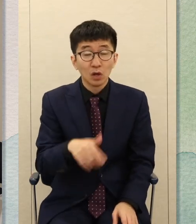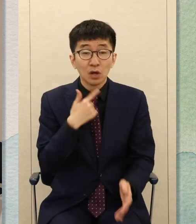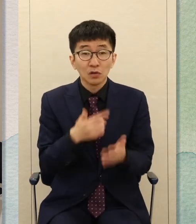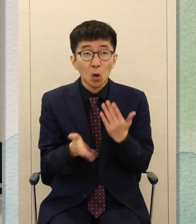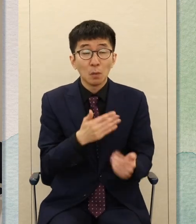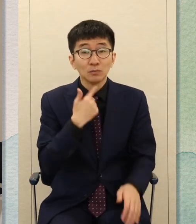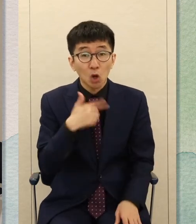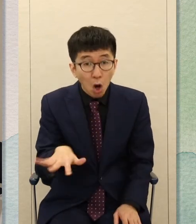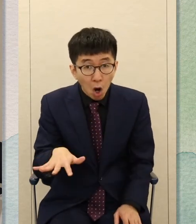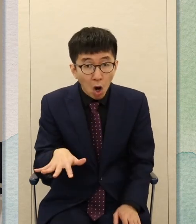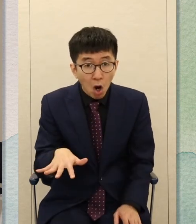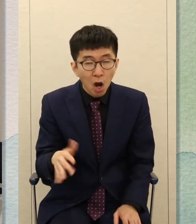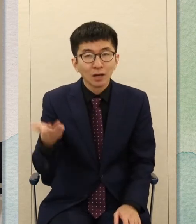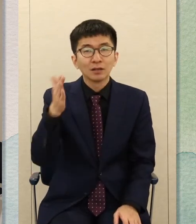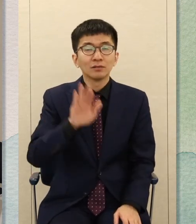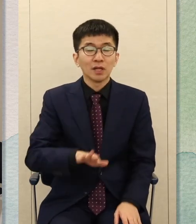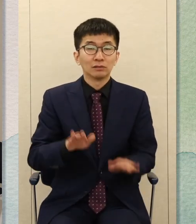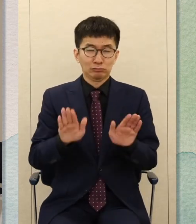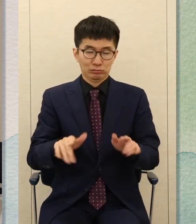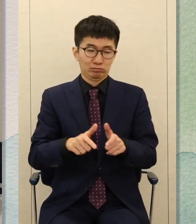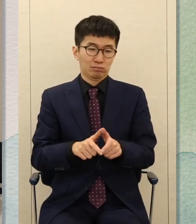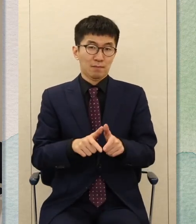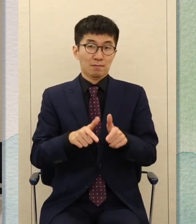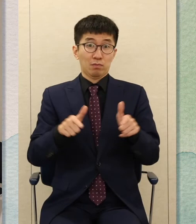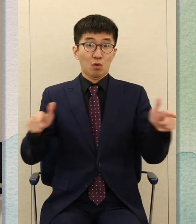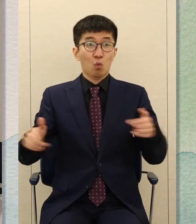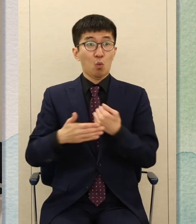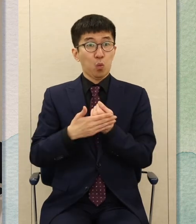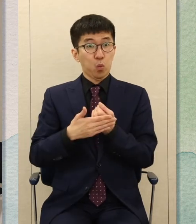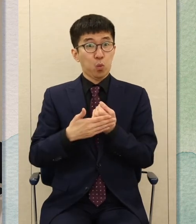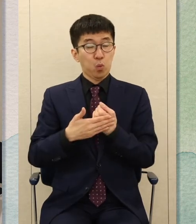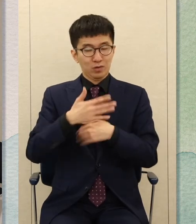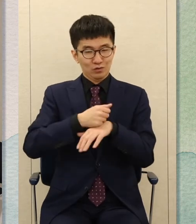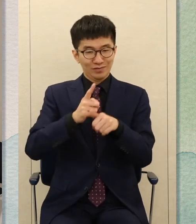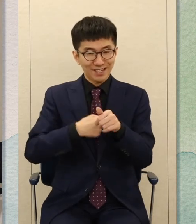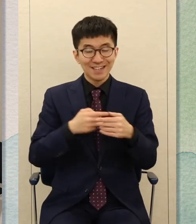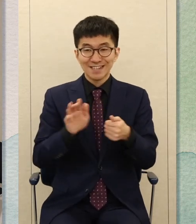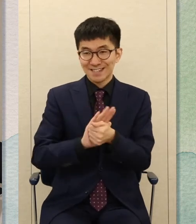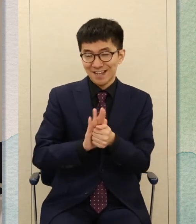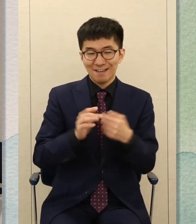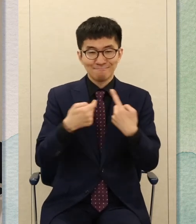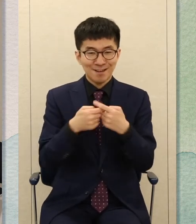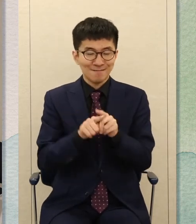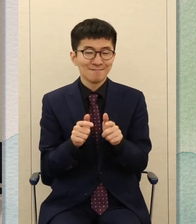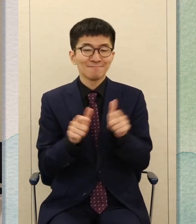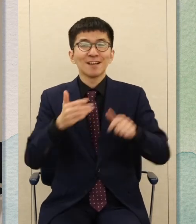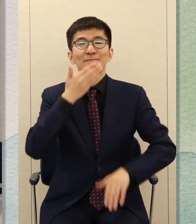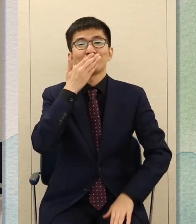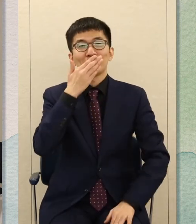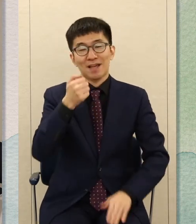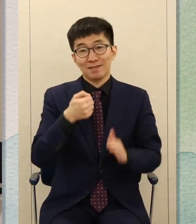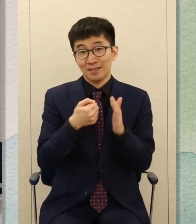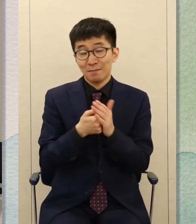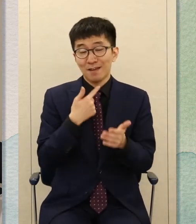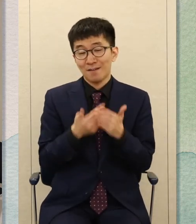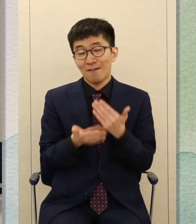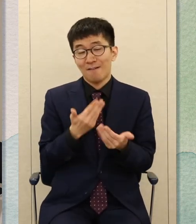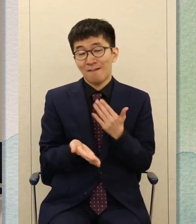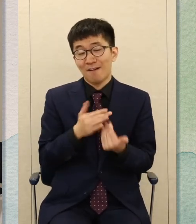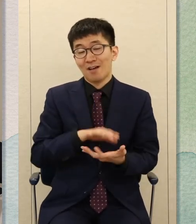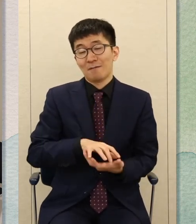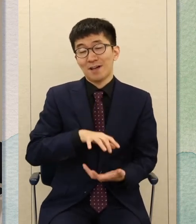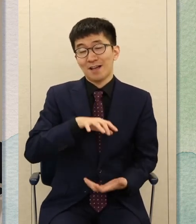독자, 이러면 이해와 배려 이런 것들의 수준이 계속 높아지거든요. 그래서 그러한 경험을 자주 하는